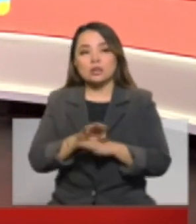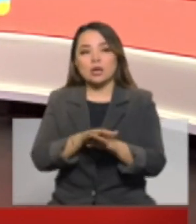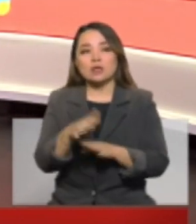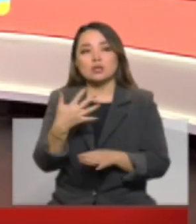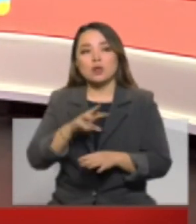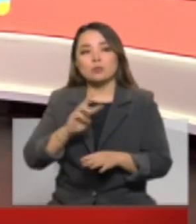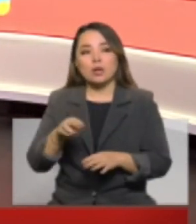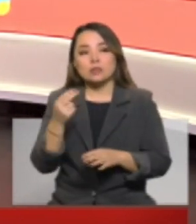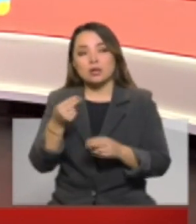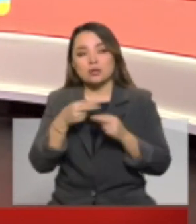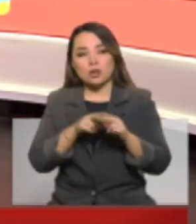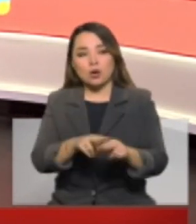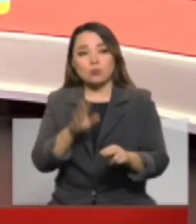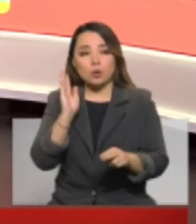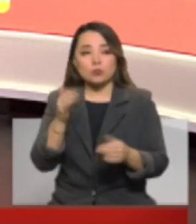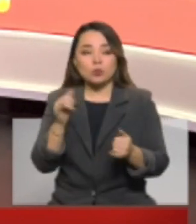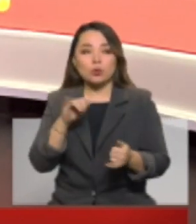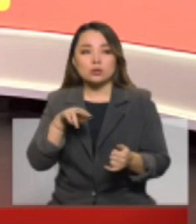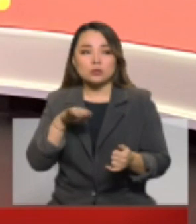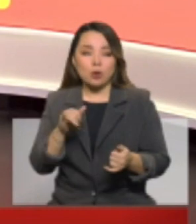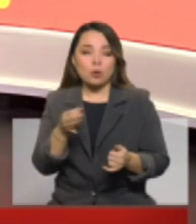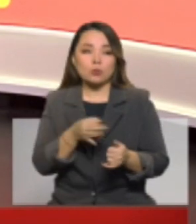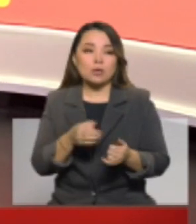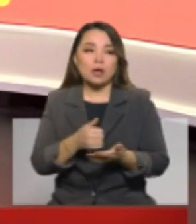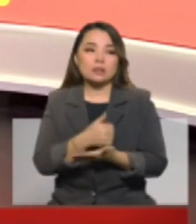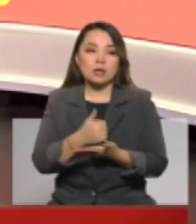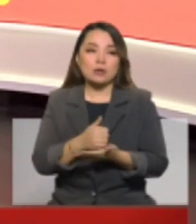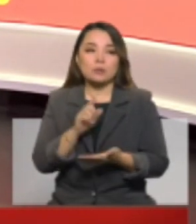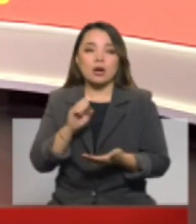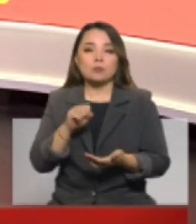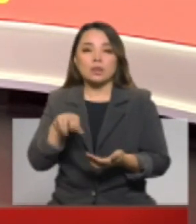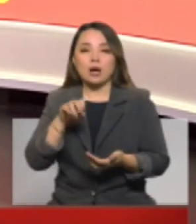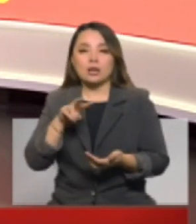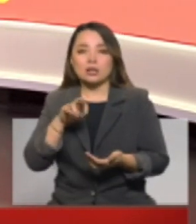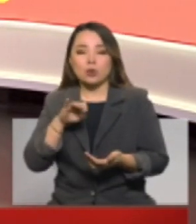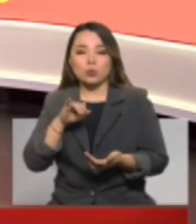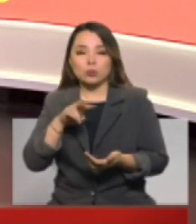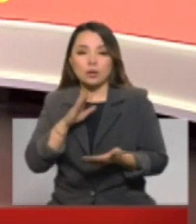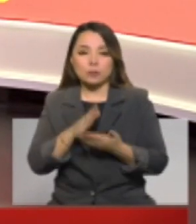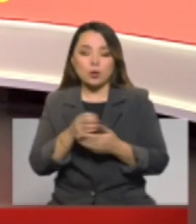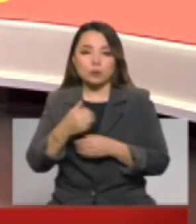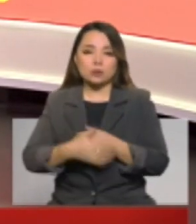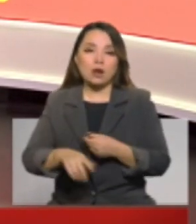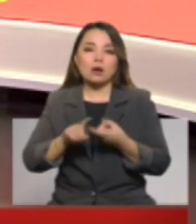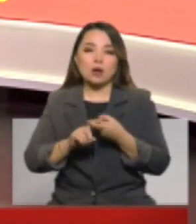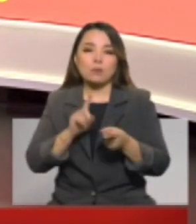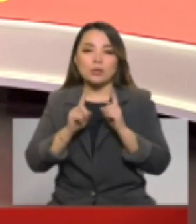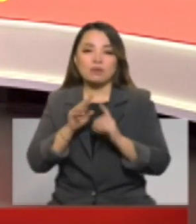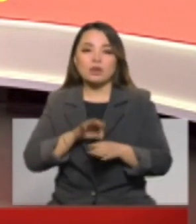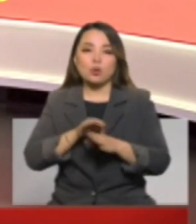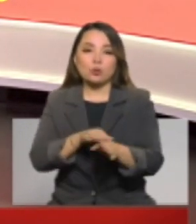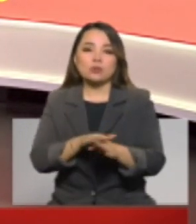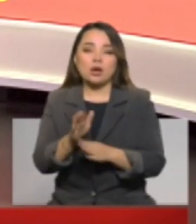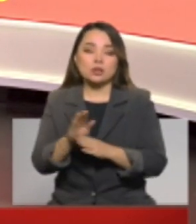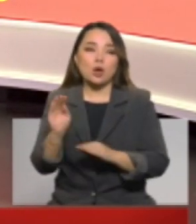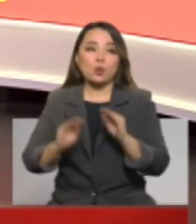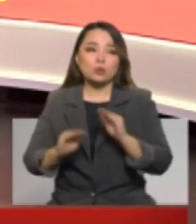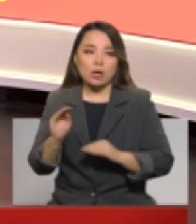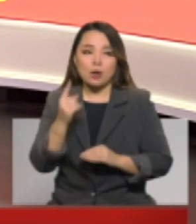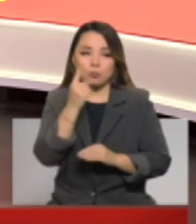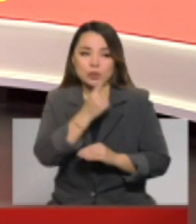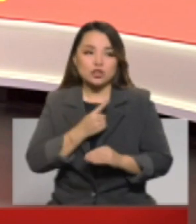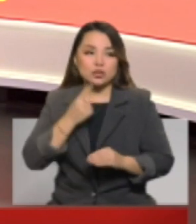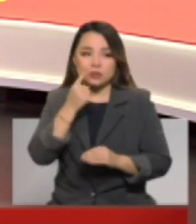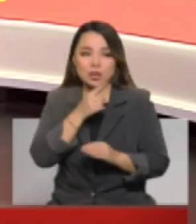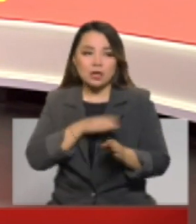миллиард теңге бөлінбек. Бүгін Ұлытау өңірінің әкімі Берік Әбдіғалиұлы орталық коммуникациялар қызметінде брифинг өткізді. Құрылғанына бір